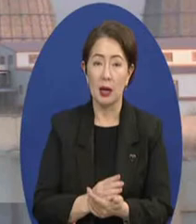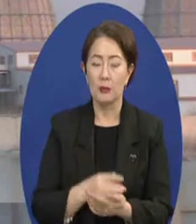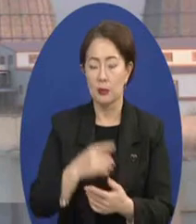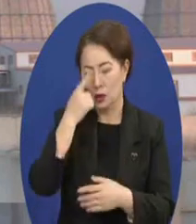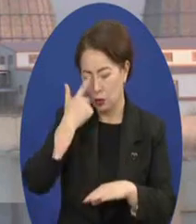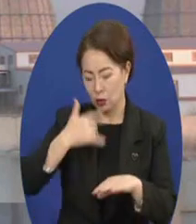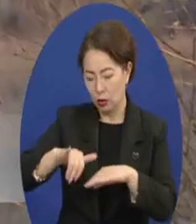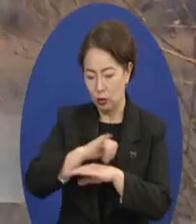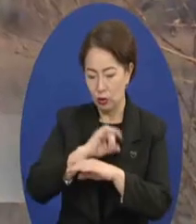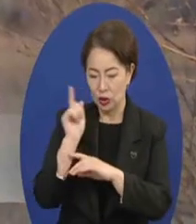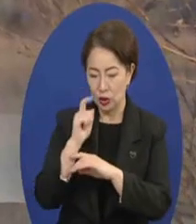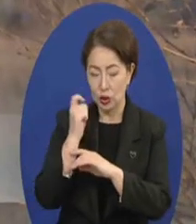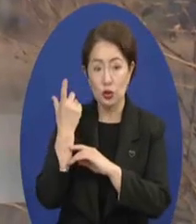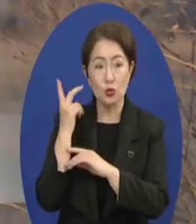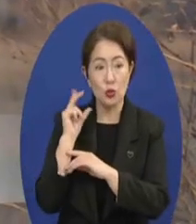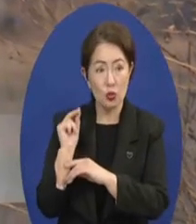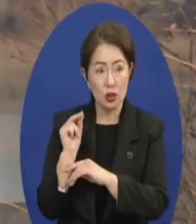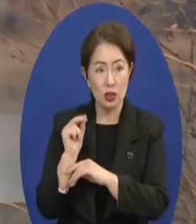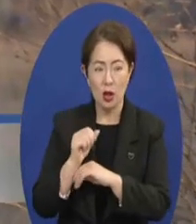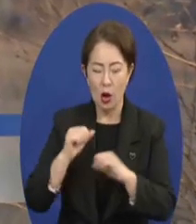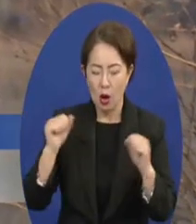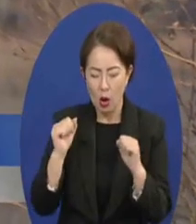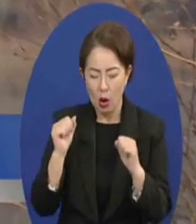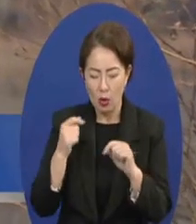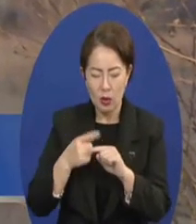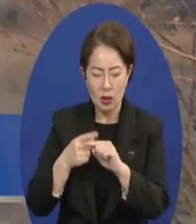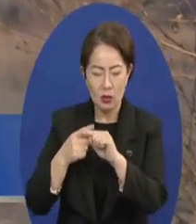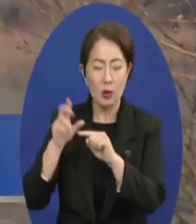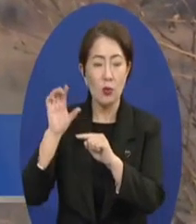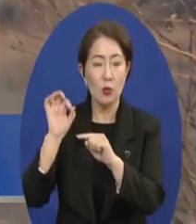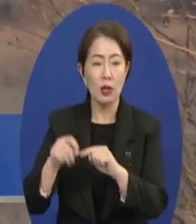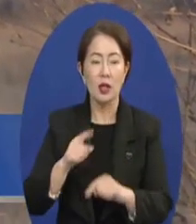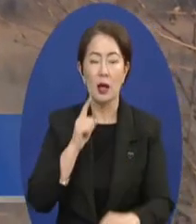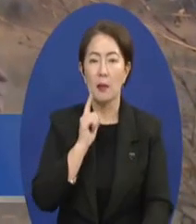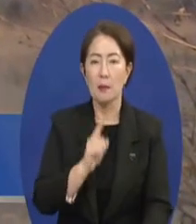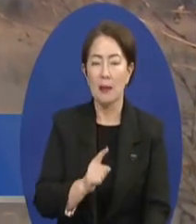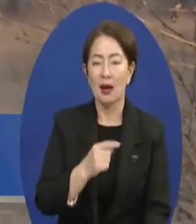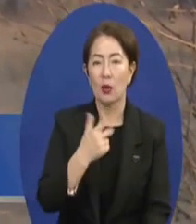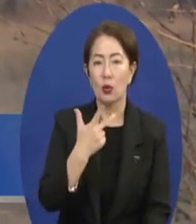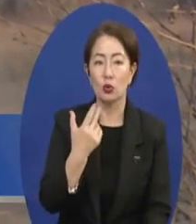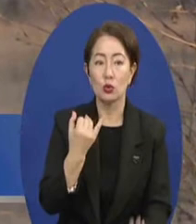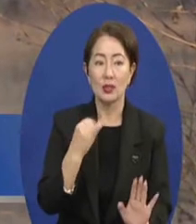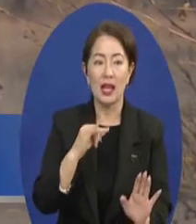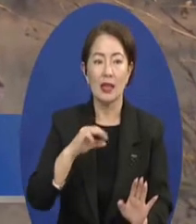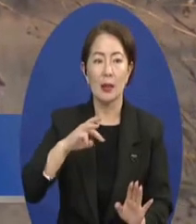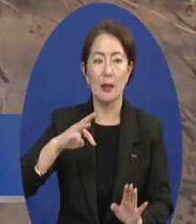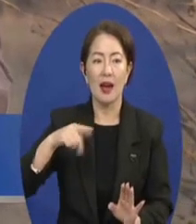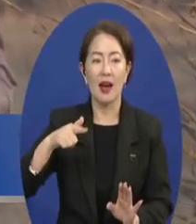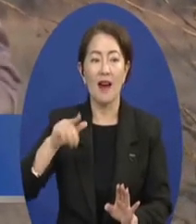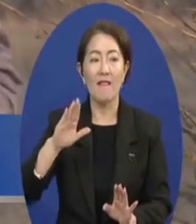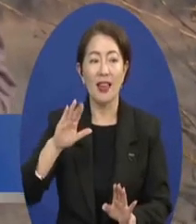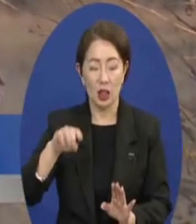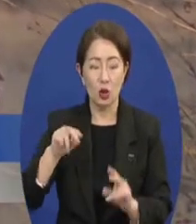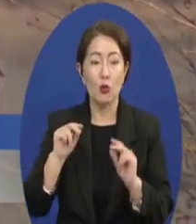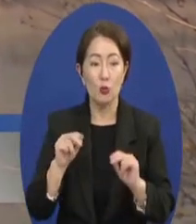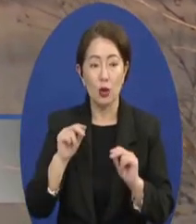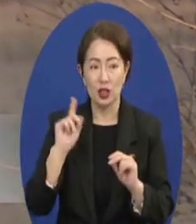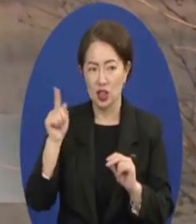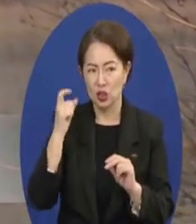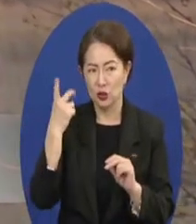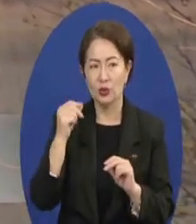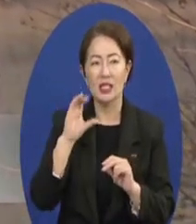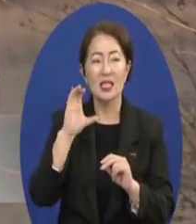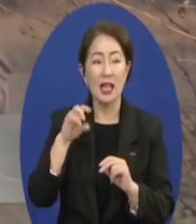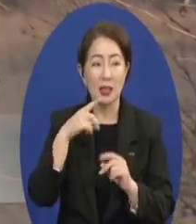Монгол улсын эрчим хүчний хэрэглээ өвлийн эд оргил үедээ 1370 мегаваттд хүрнэ гэдгийг эрчим хүчний салбарын хэлж